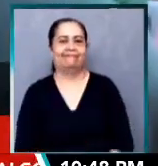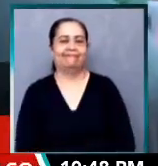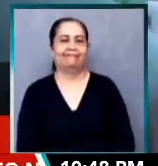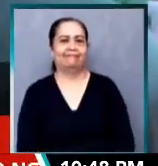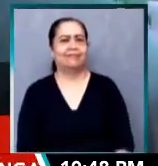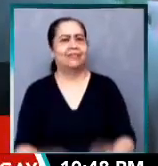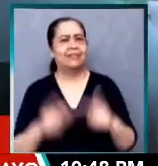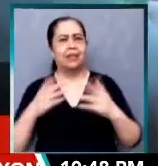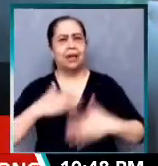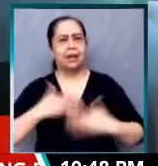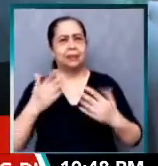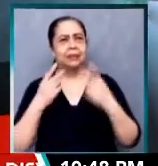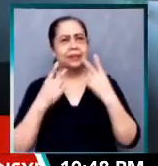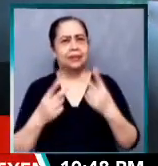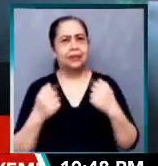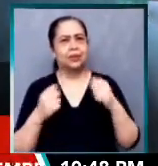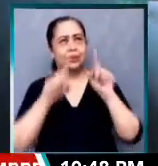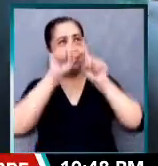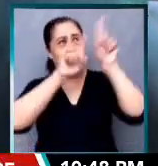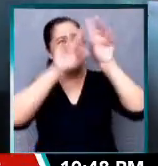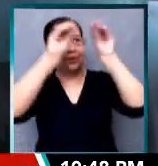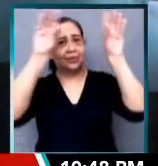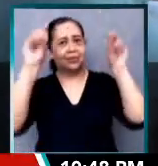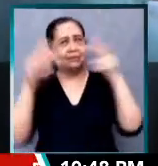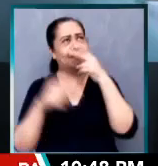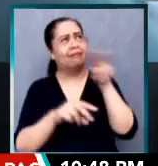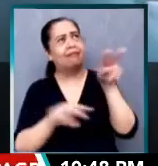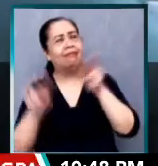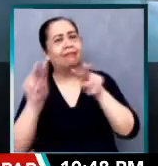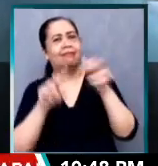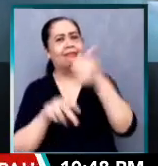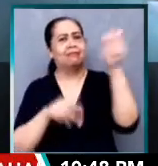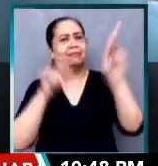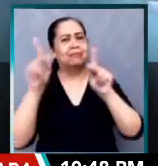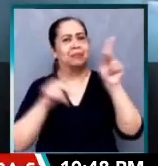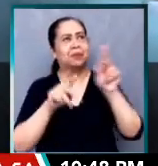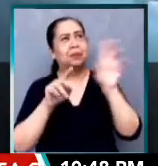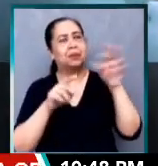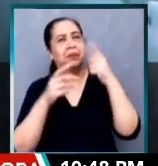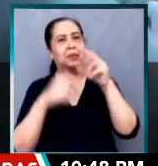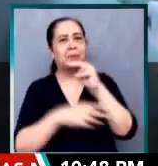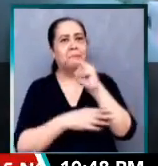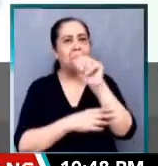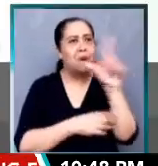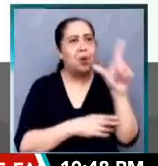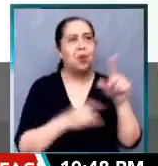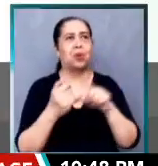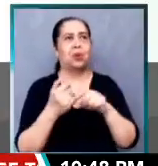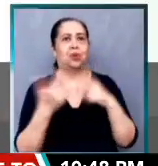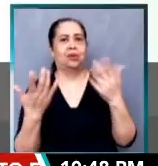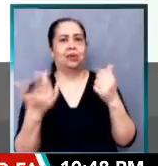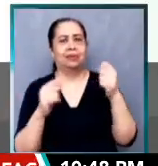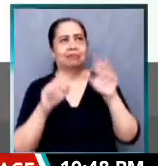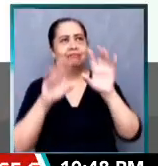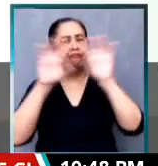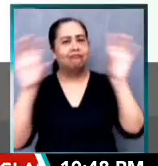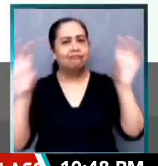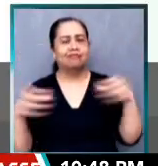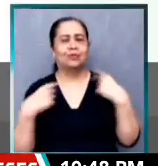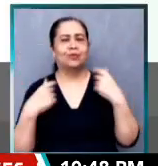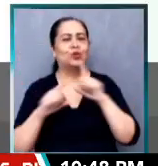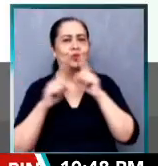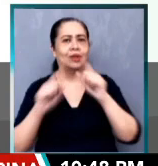na yung mga parol na ginawa mo nakasabit sa mga mall, sa mga barangay hall, sobrang proud po